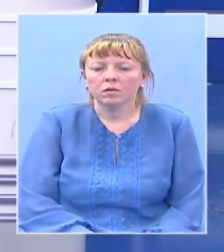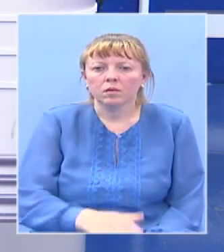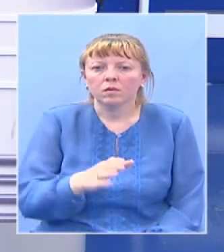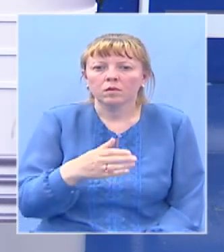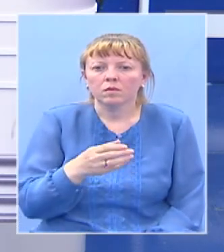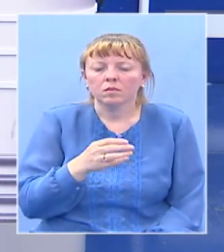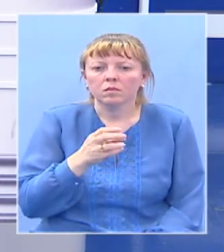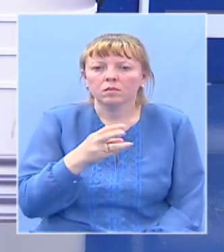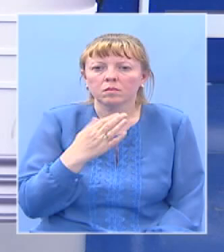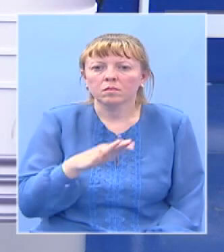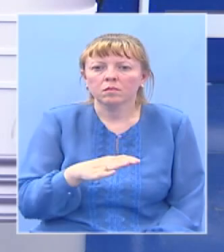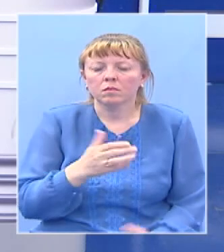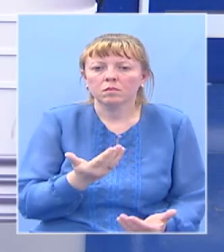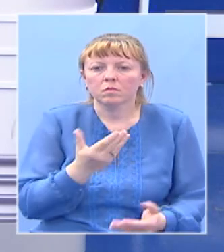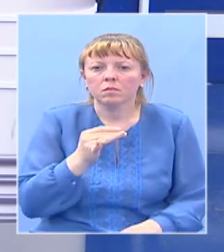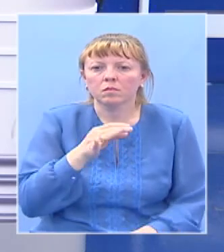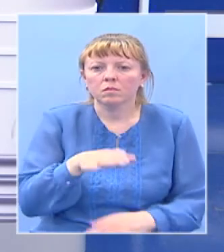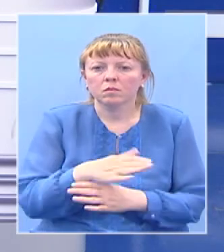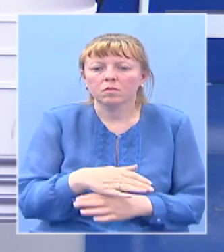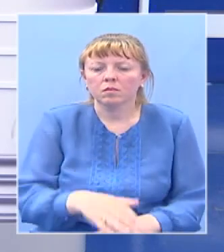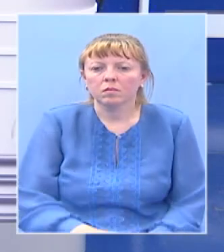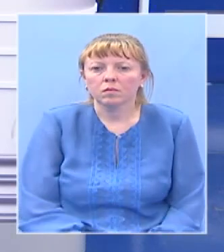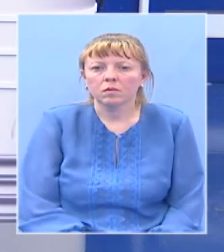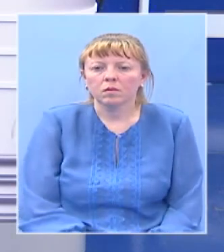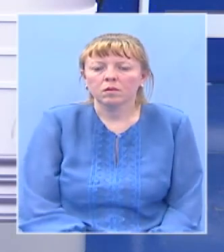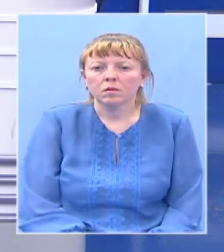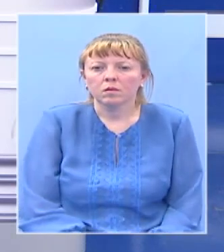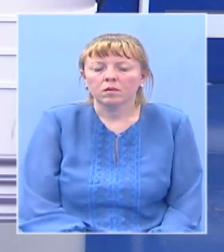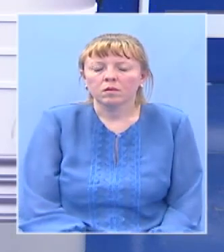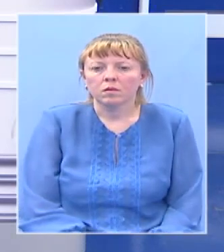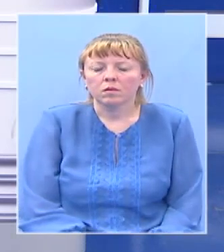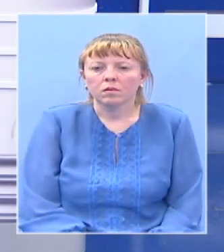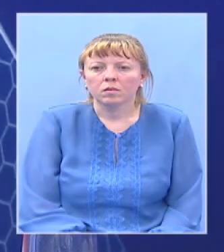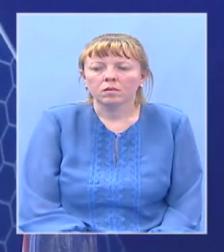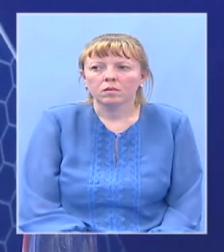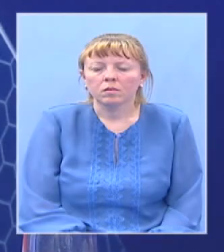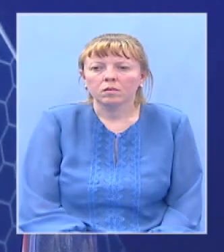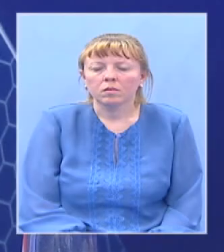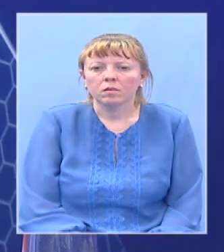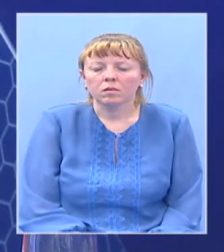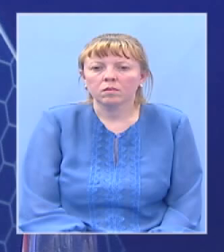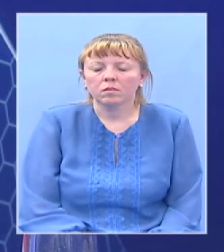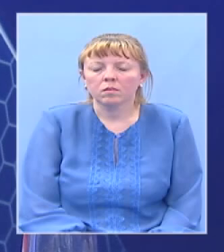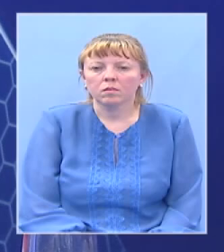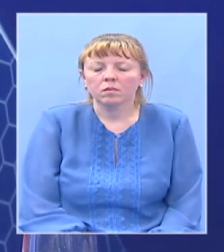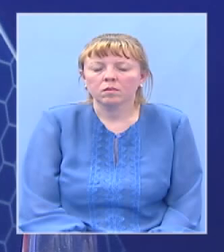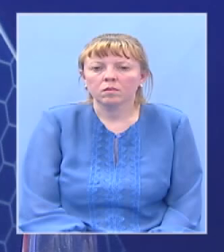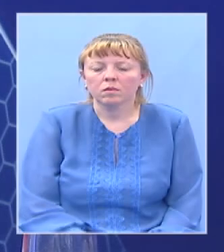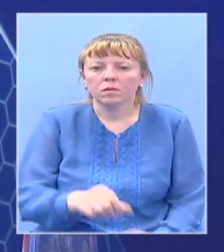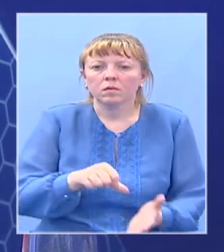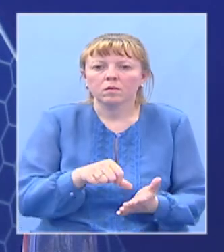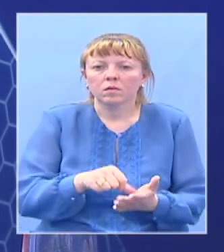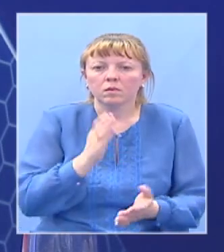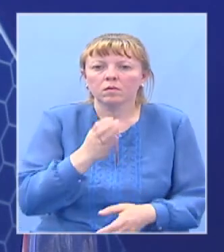направления в которых уже данное Оборудование отсутствует Понятно Жаслан кайратович Спасибо вам что приняли участие в